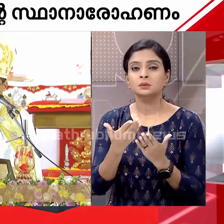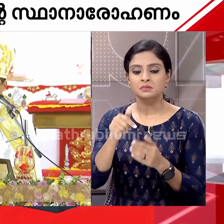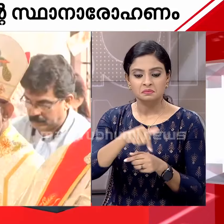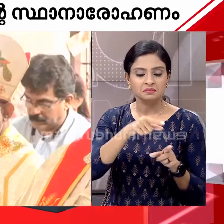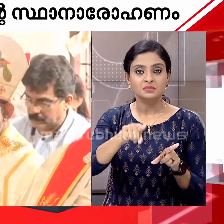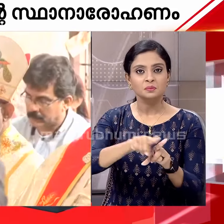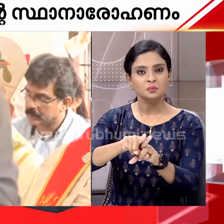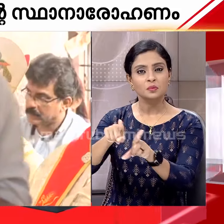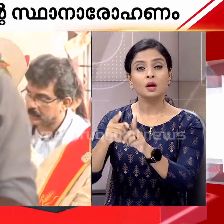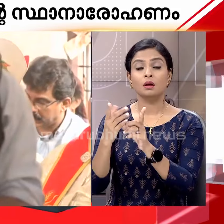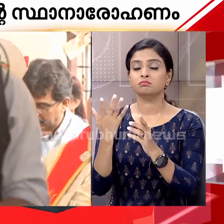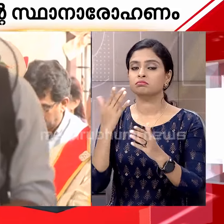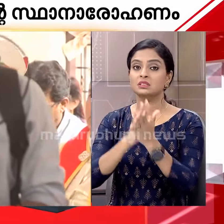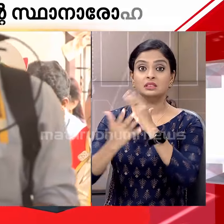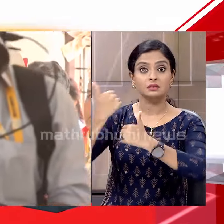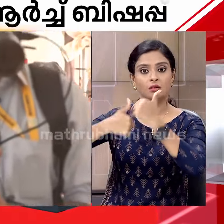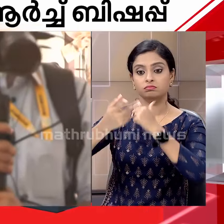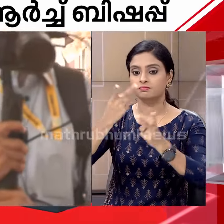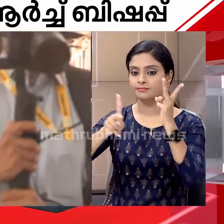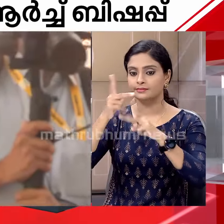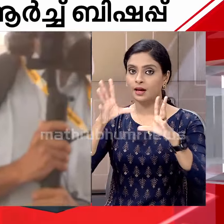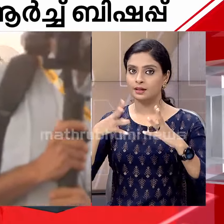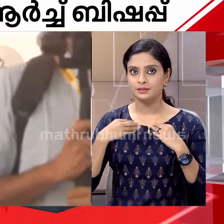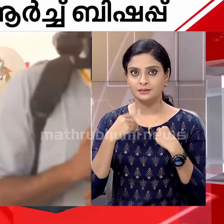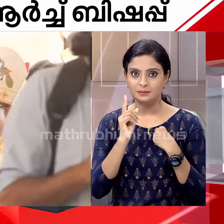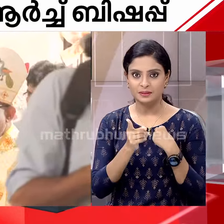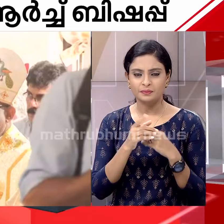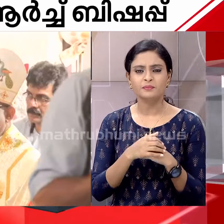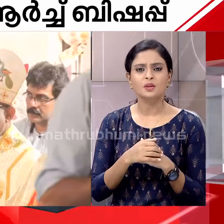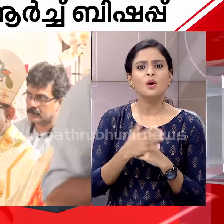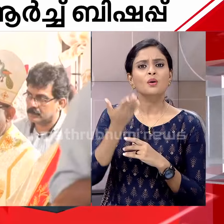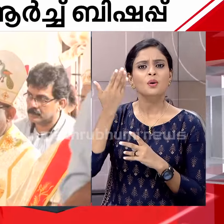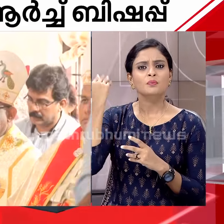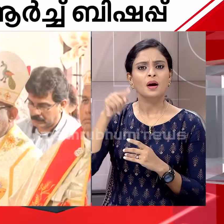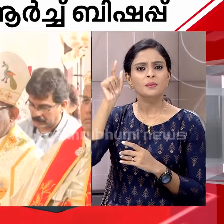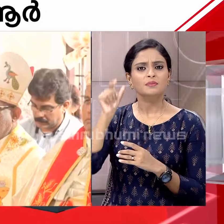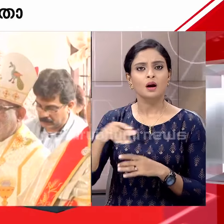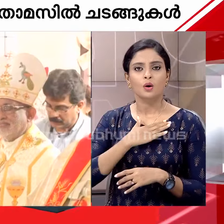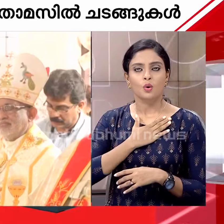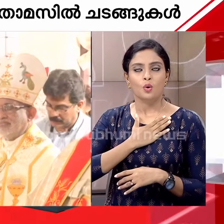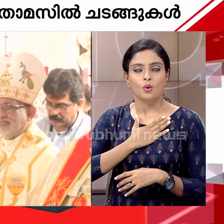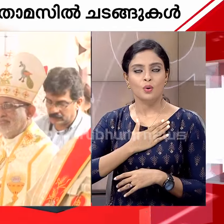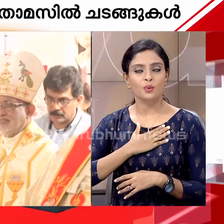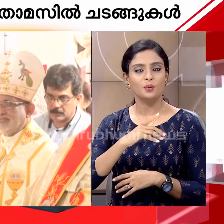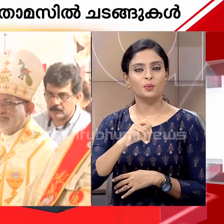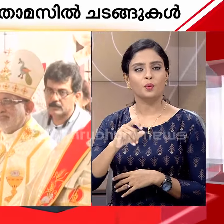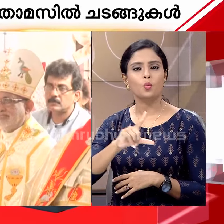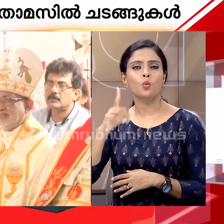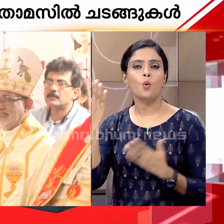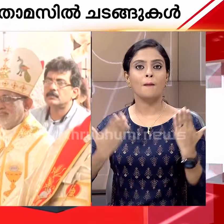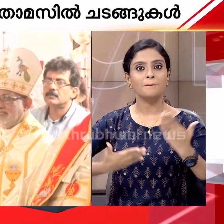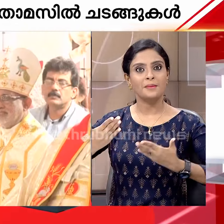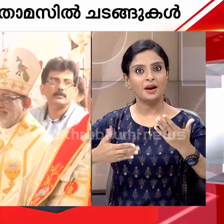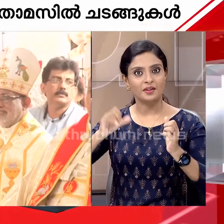അദ്ദേഹത്തിൻ്റെ മുൻകാലങ്ങളിലെ ഇടപെടലുകൾ, അതാണ് ഞാൻ നേരത്തെ സൂചിപ്പിച്ചത്, സൗമ്യനായ വ്യക്തി, കാര്യങ്ങളെ വളരെ അവധാനതയോടുകൂടി വിലയിരുത്താൻ